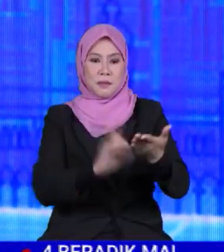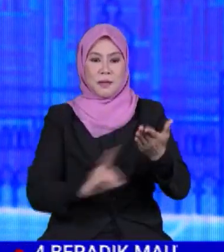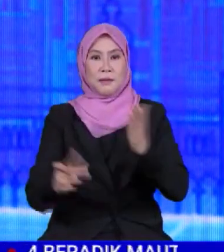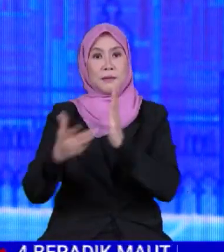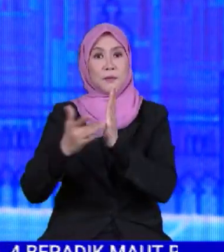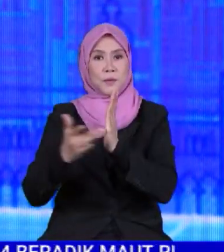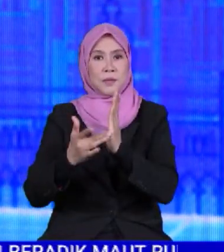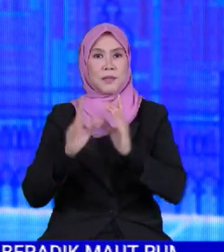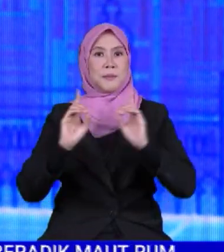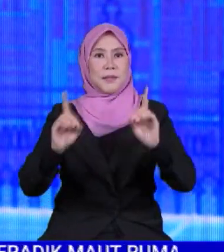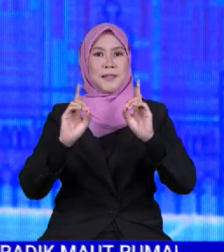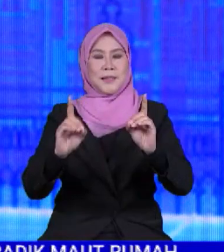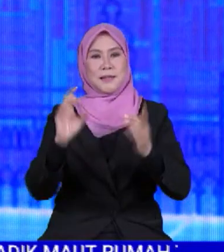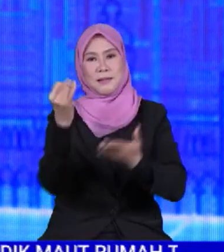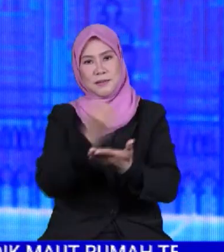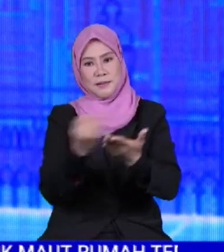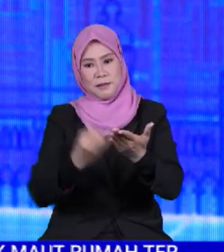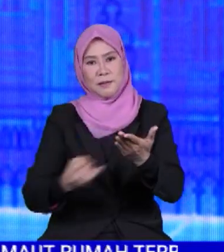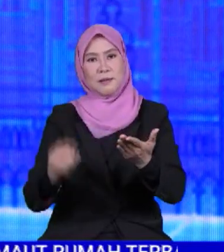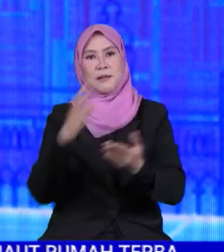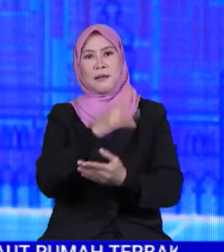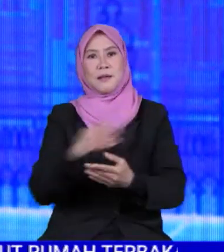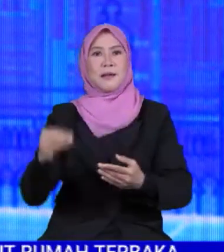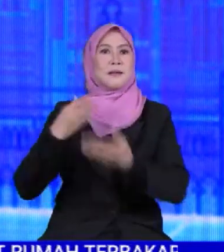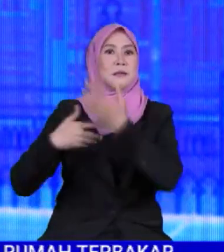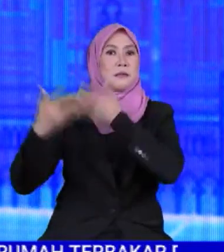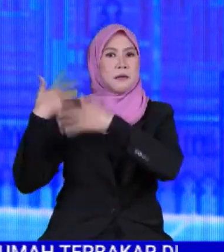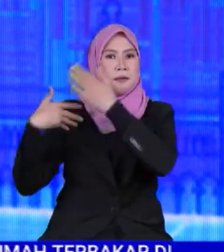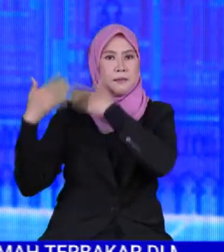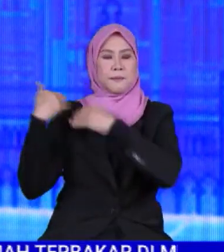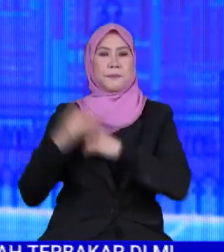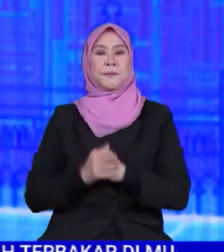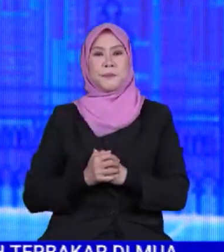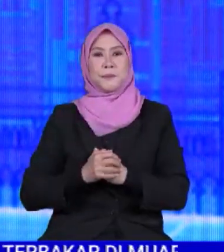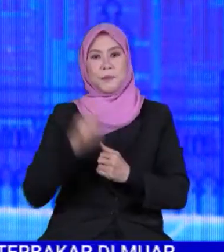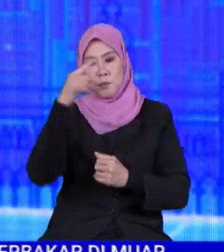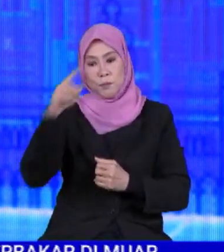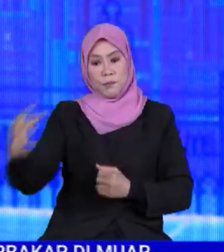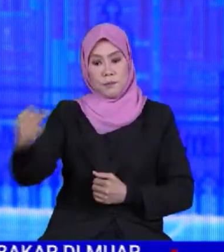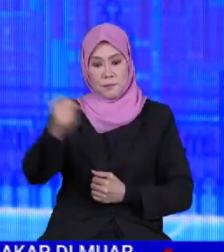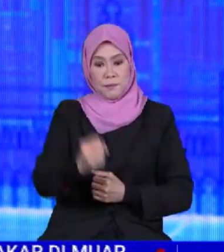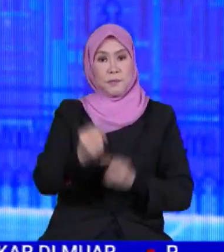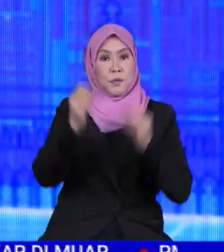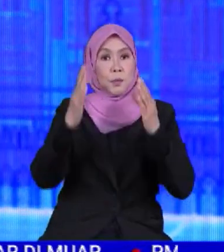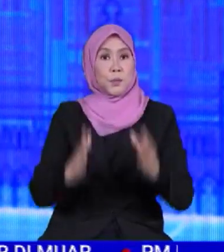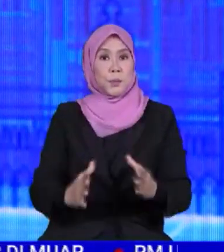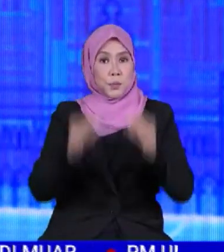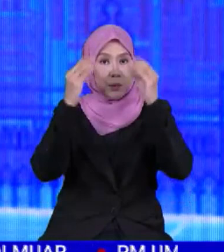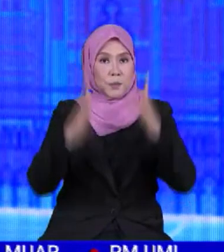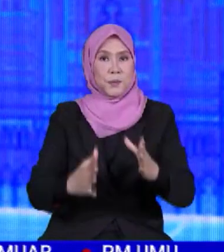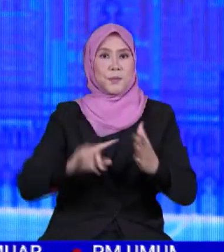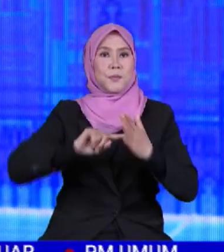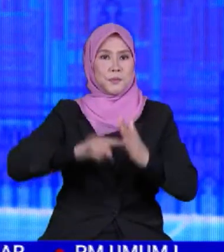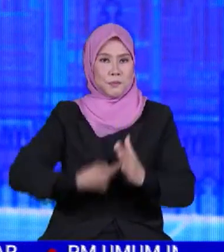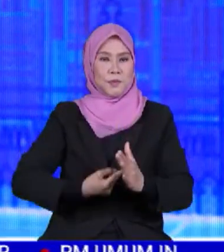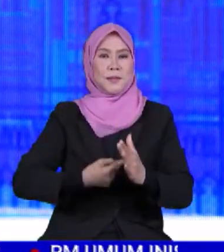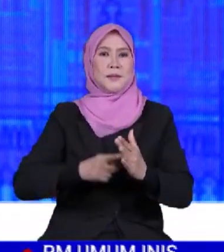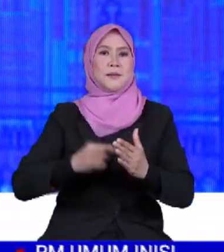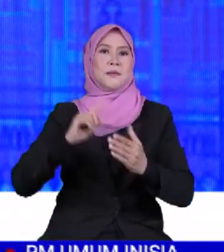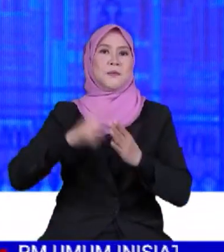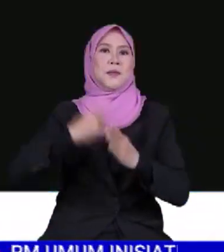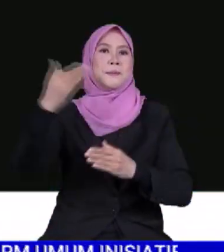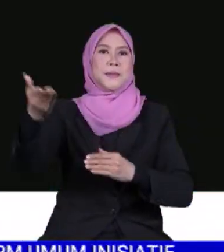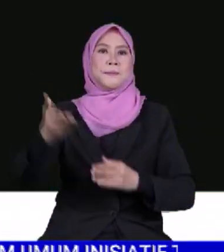dan teknologi pendidikan seni visual serta sejarah untuk itu pengambilan guru akan dilaksanakan mulai bulan depan